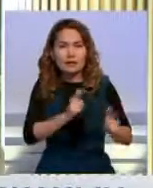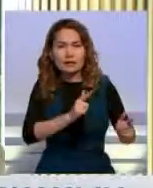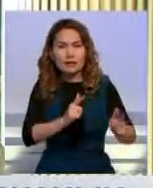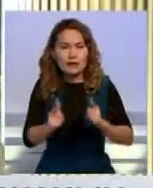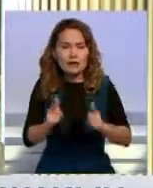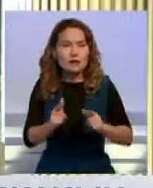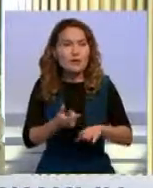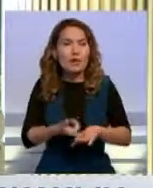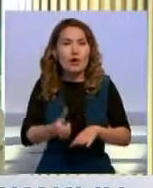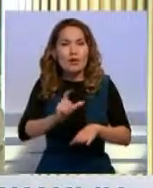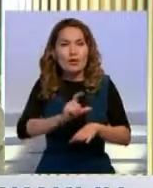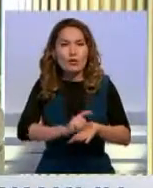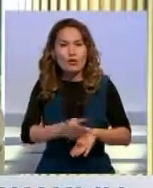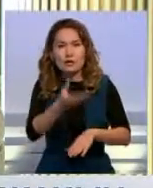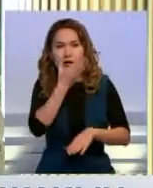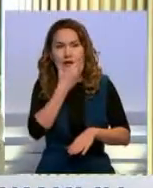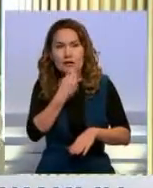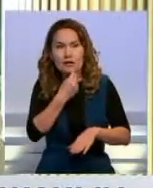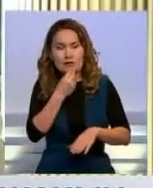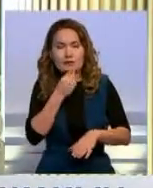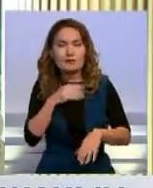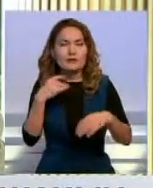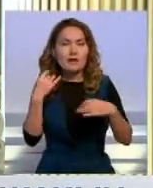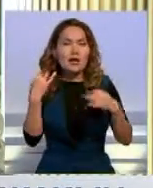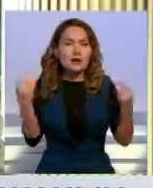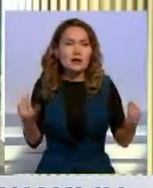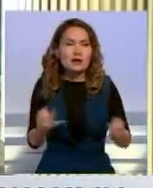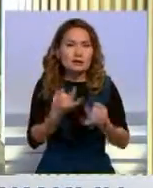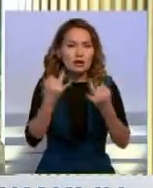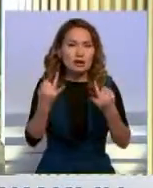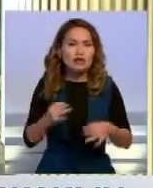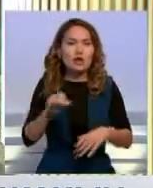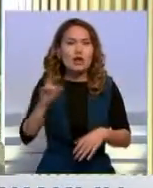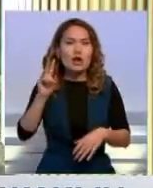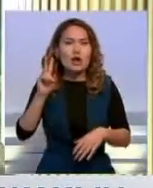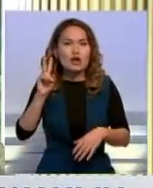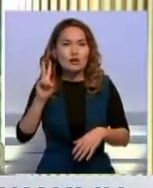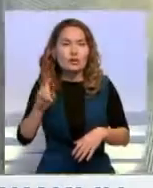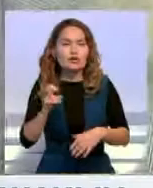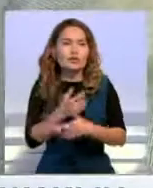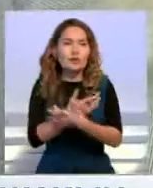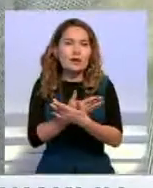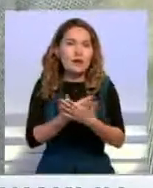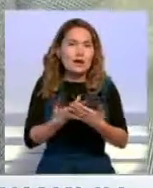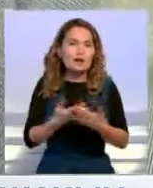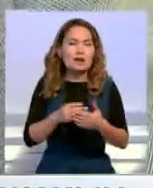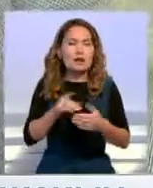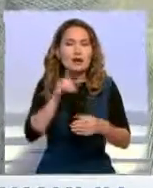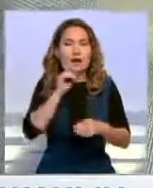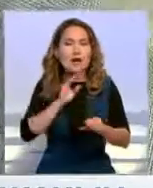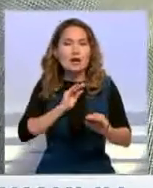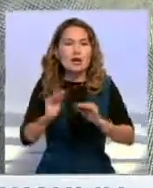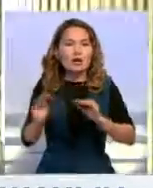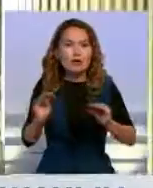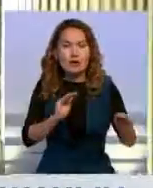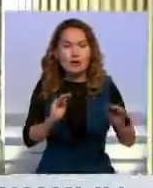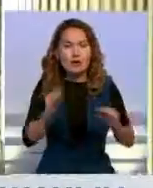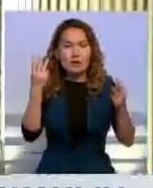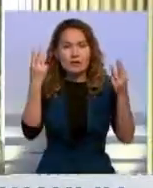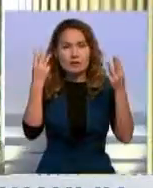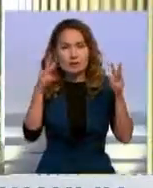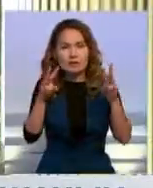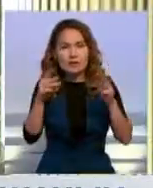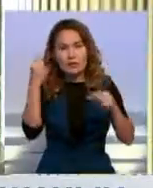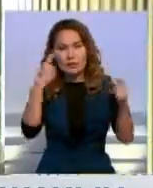дейміз. Оның үстіне реквизит дейміз. 268 реквизит. Солын бар біздің мамандардың